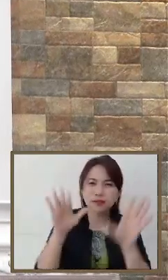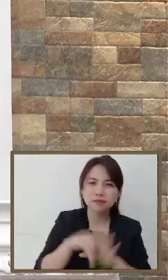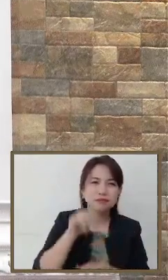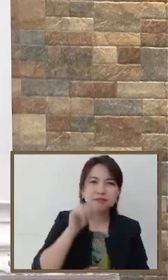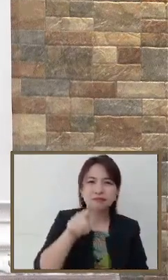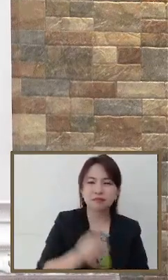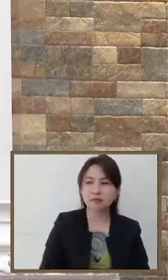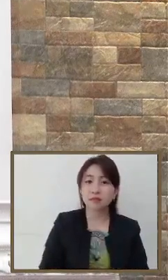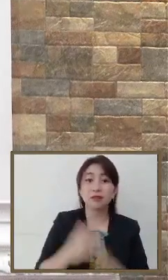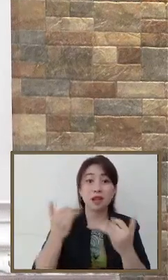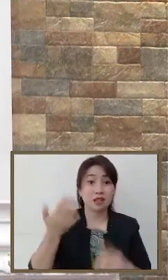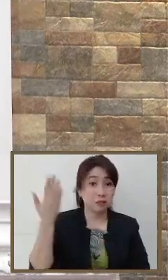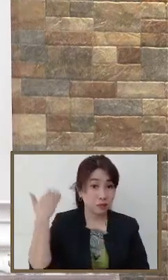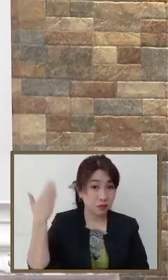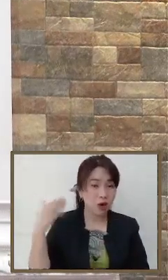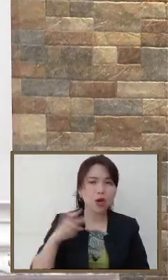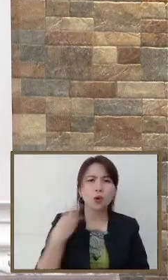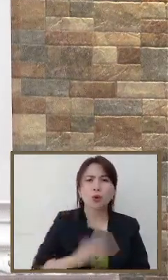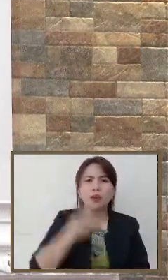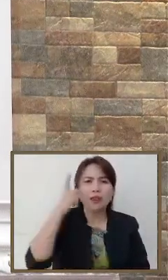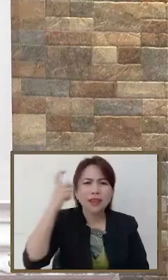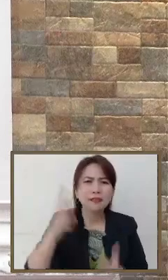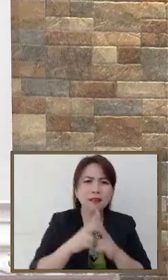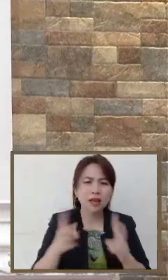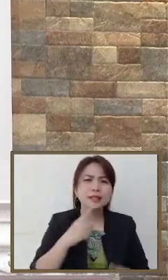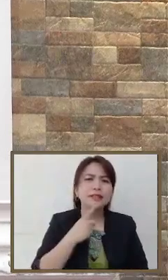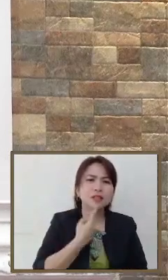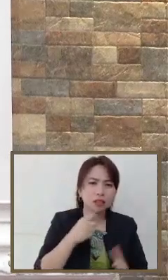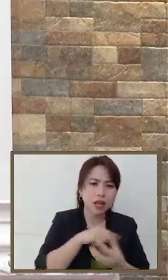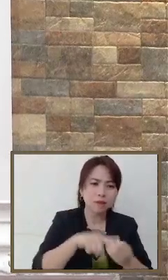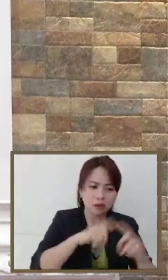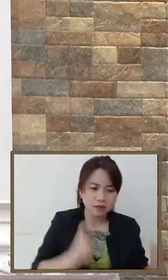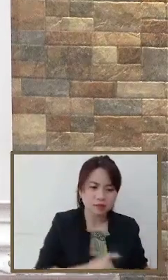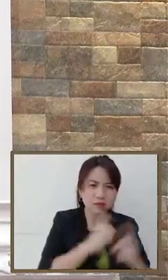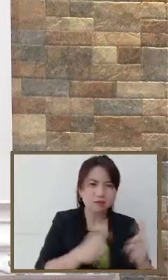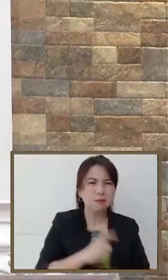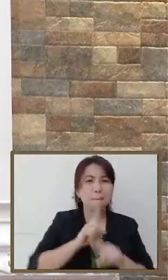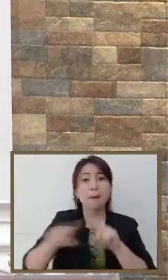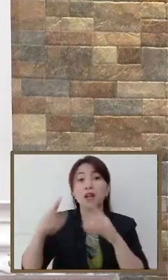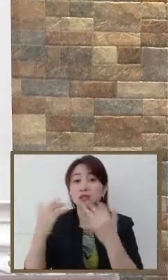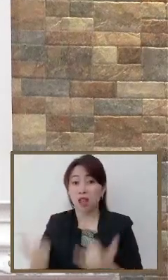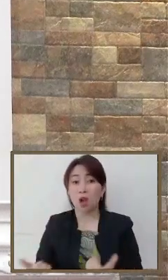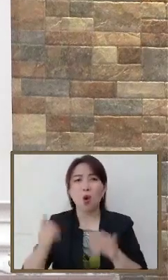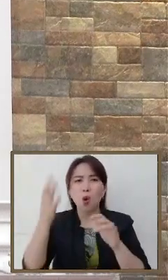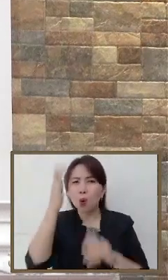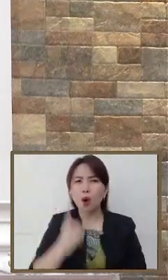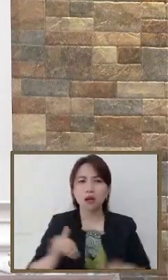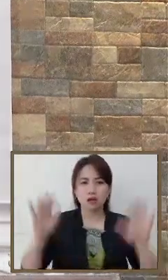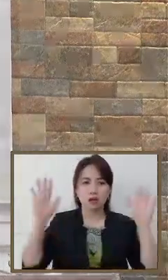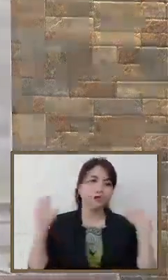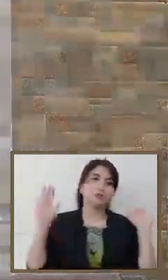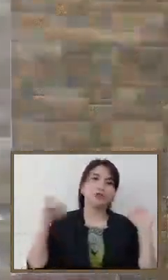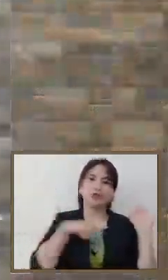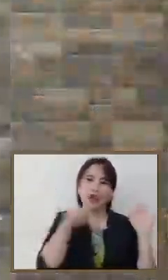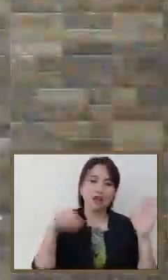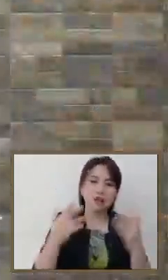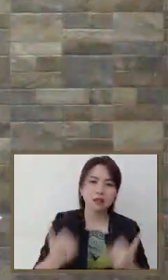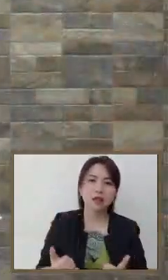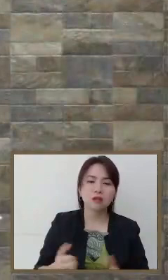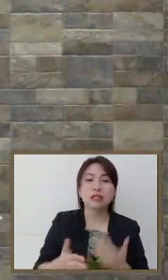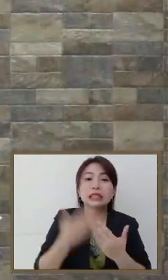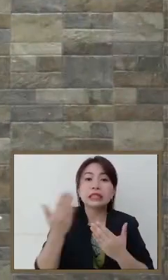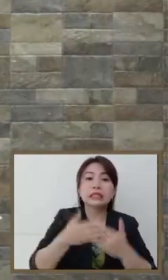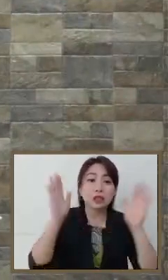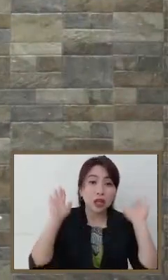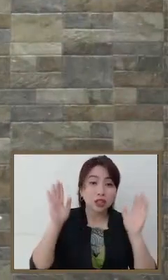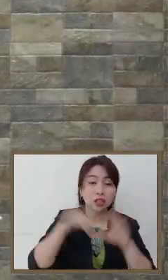sensitive tayo sa kasalanan ngayon Bakit ang bilis natin magin sa kasalanan Nam hindi man lang natin iniisip ang